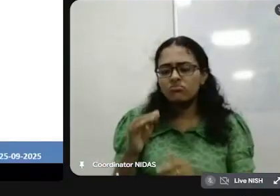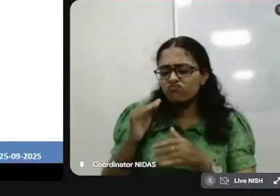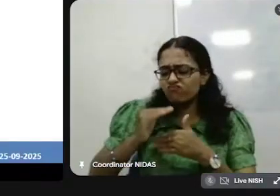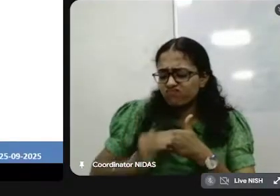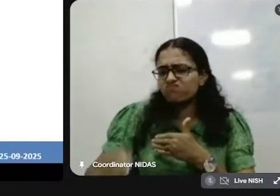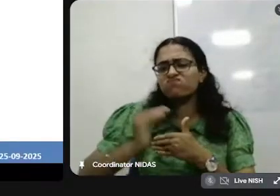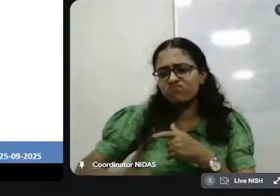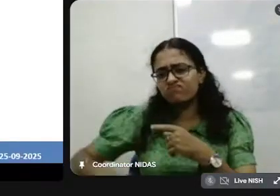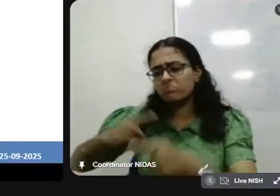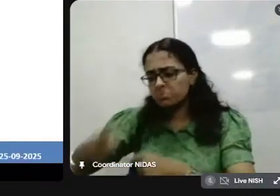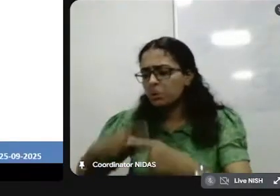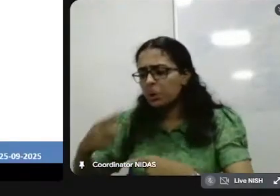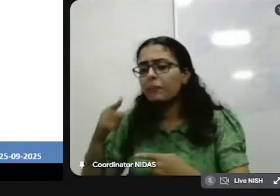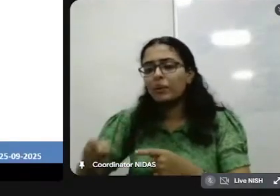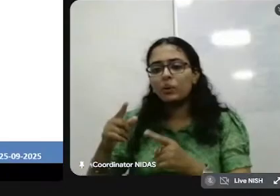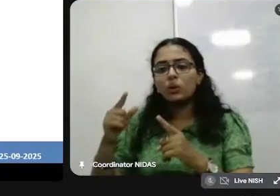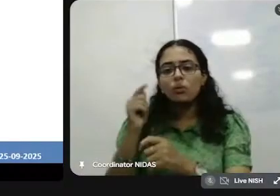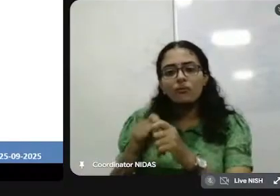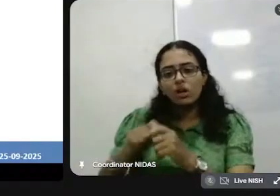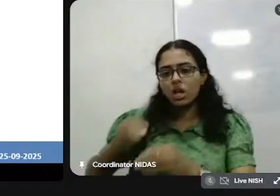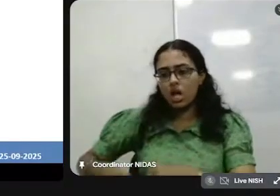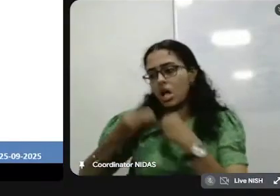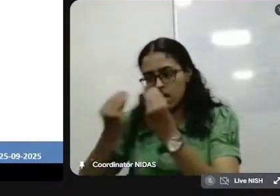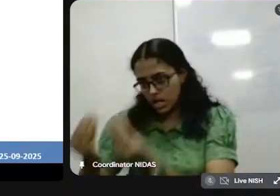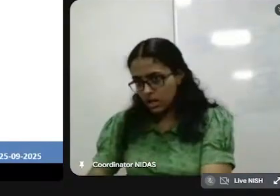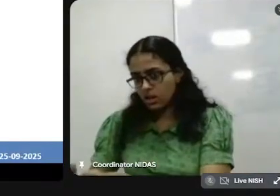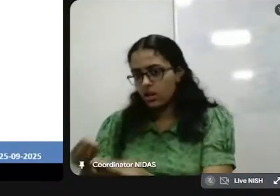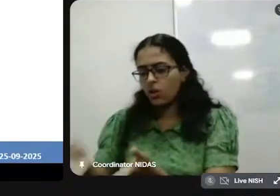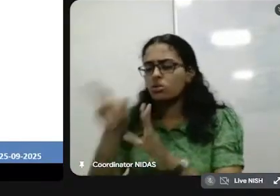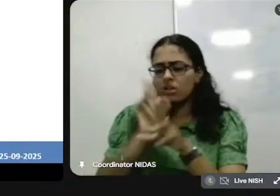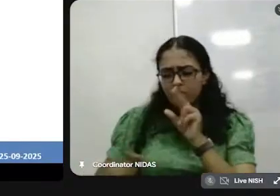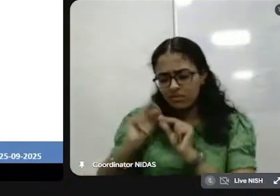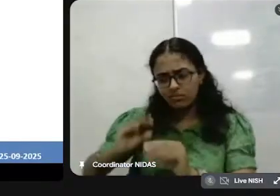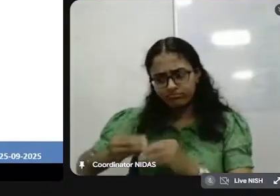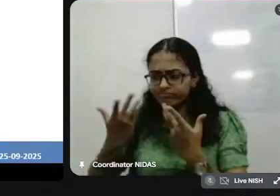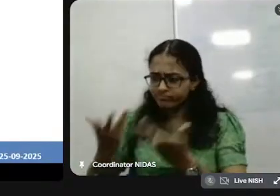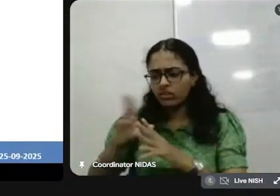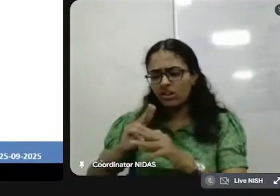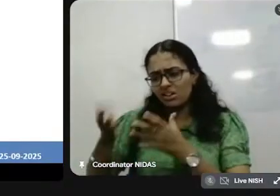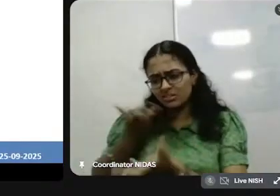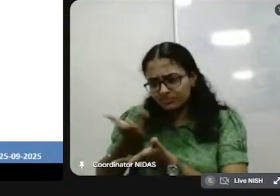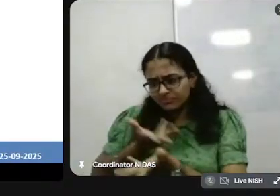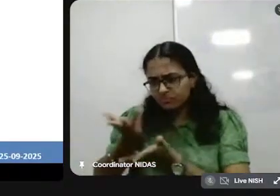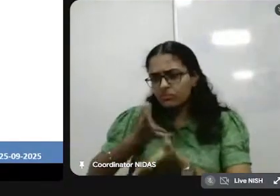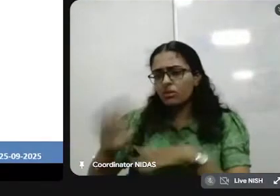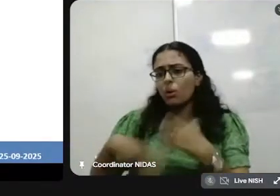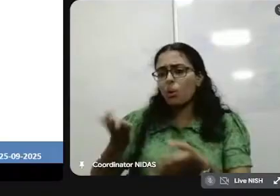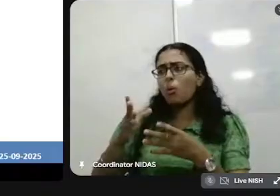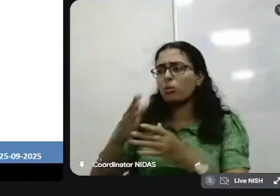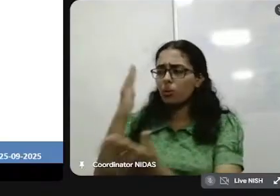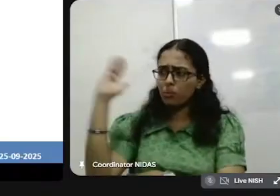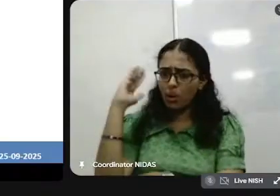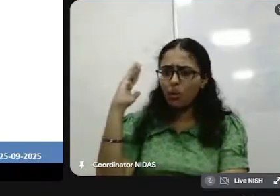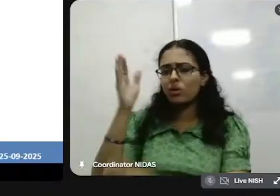ആയിട്ട് അവർക്കൊരു ജോലി കൊടുക്കുമ്പോൾ അല്ലെ കണ്ടിന്യൂസ് ആയിട്ട് നമ്മൾ അവരോട് സംസാരിച്ചുകൊണ്ടിരിക്കുമ്പോൾ അല്ലെങ്കിൽ കണ്ടിന്യൂസ് ആയിട്ട് ഒരു ഫംഗ്ഷൻ അറ്റൻഡ്